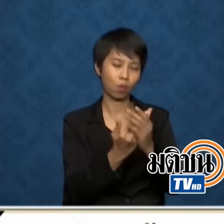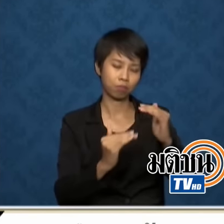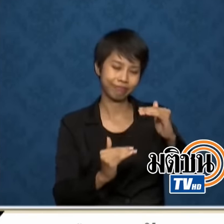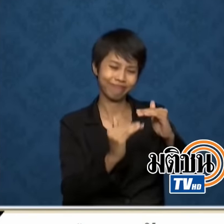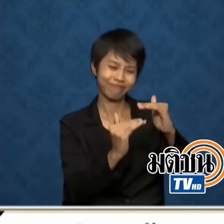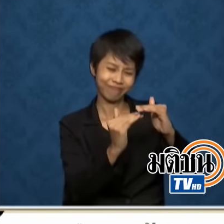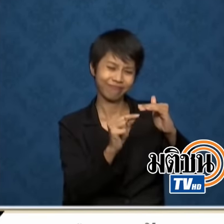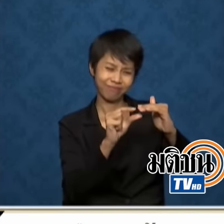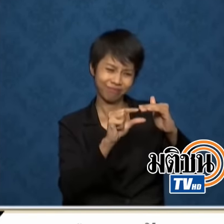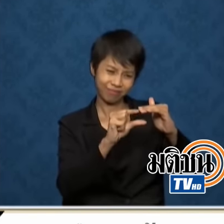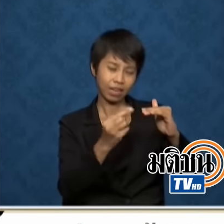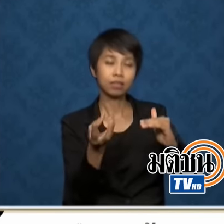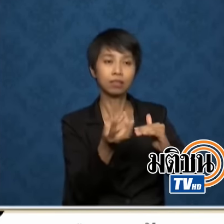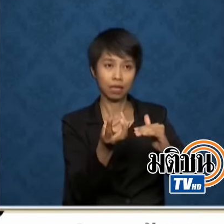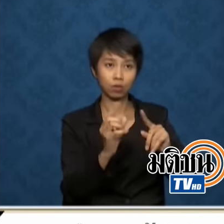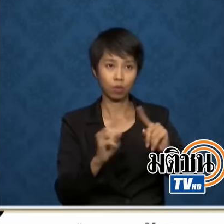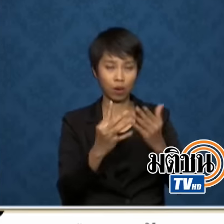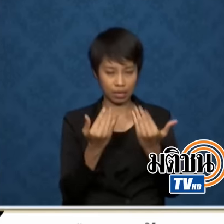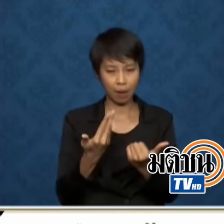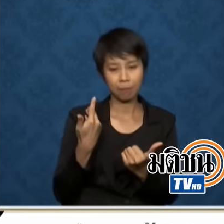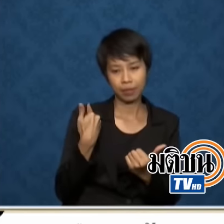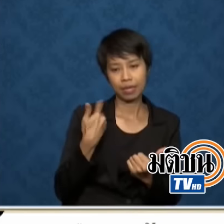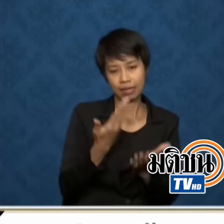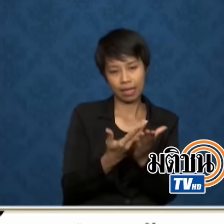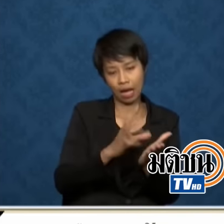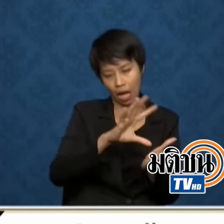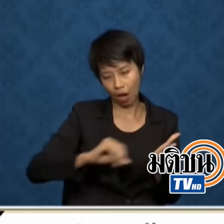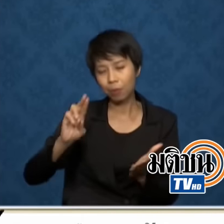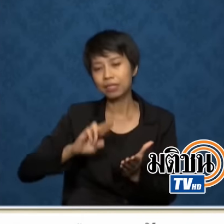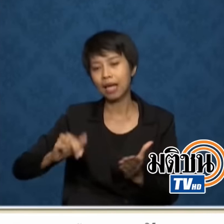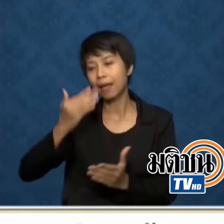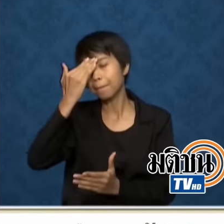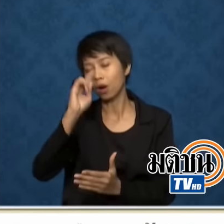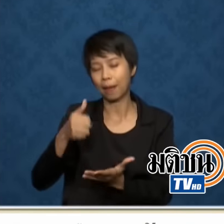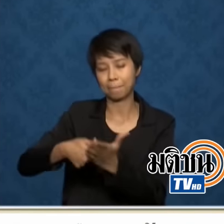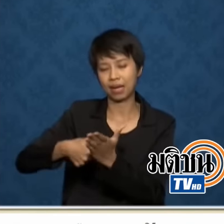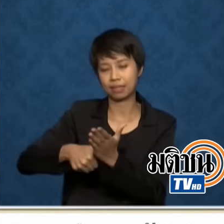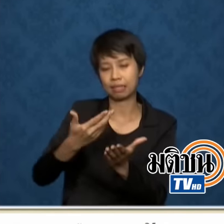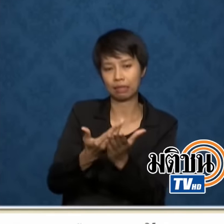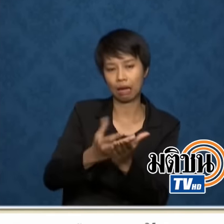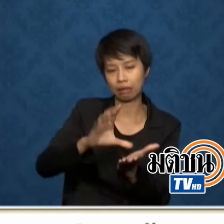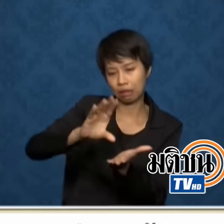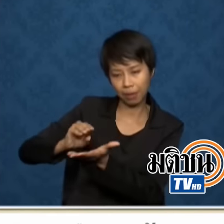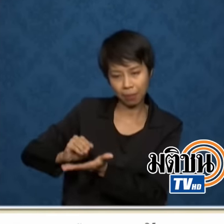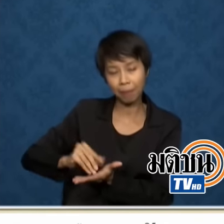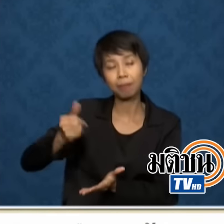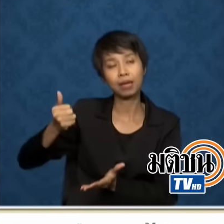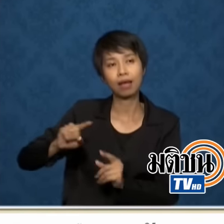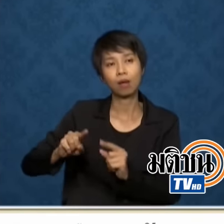แต่ว่าแล้วก็อาจจะต้องใช้ในเรื่องอื่นถ้ากรณีที่ไม่สามารถเก็บภาษีได้ตามเป้าแต่ถ้าท่านจะเอามาทำอันนี้ก่